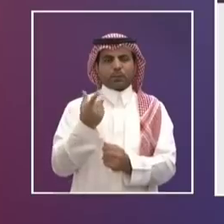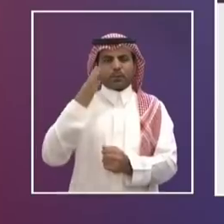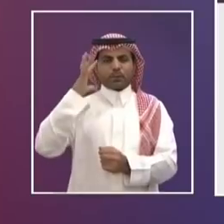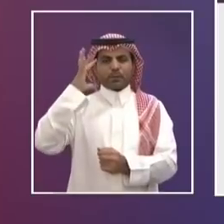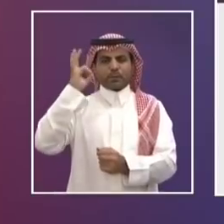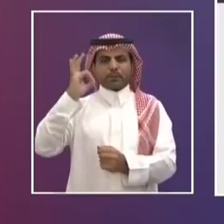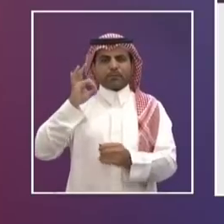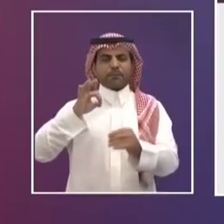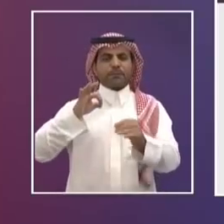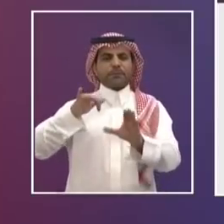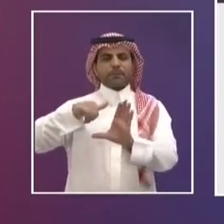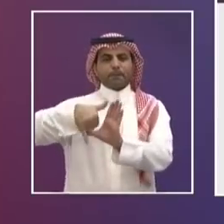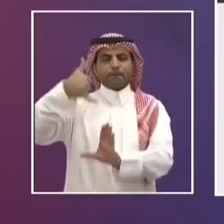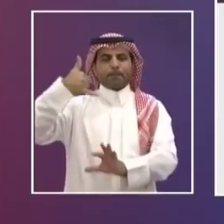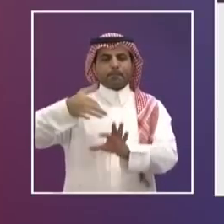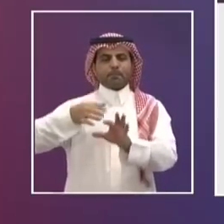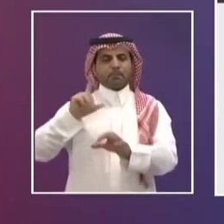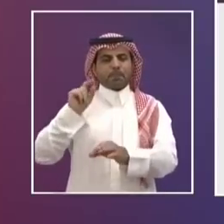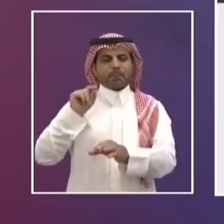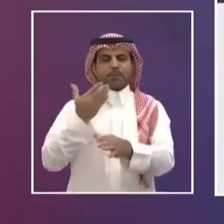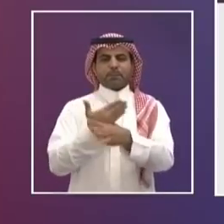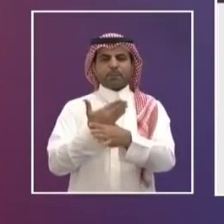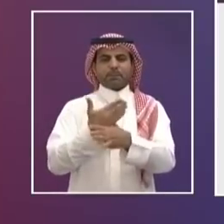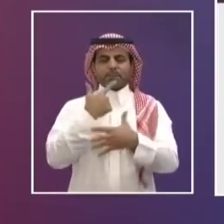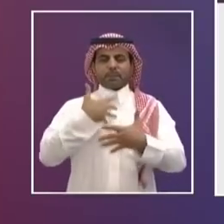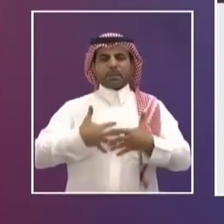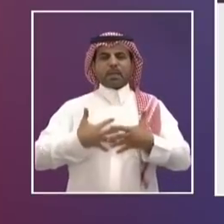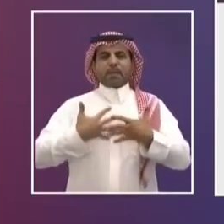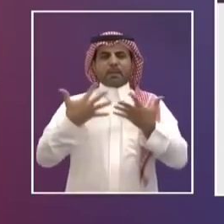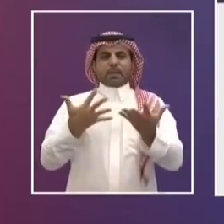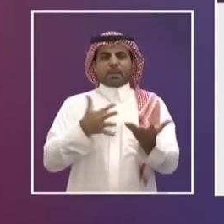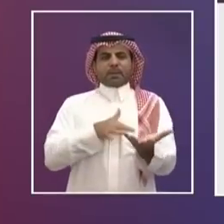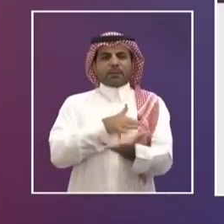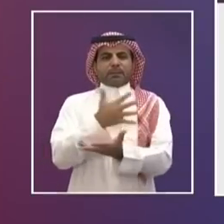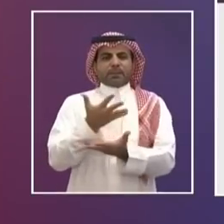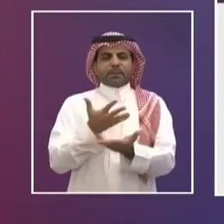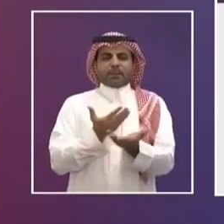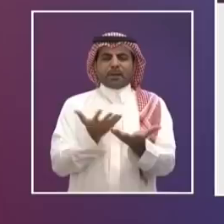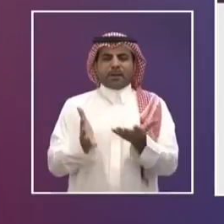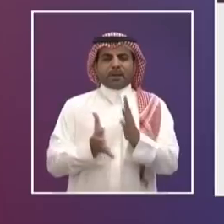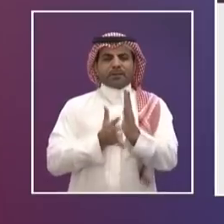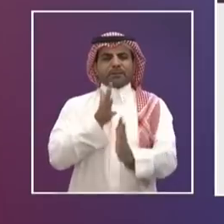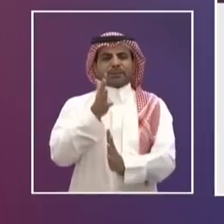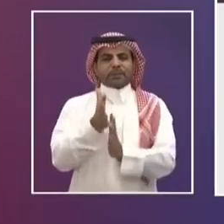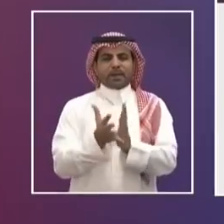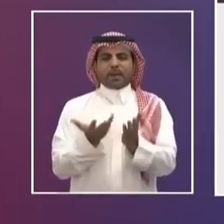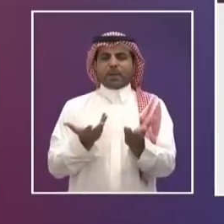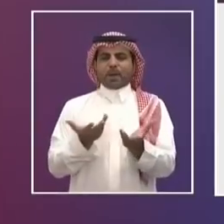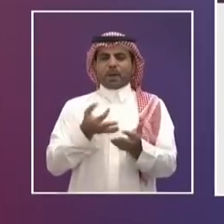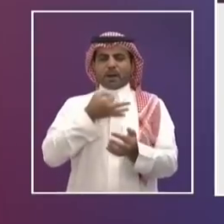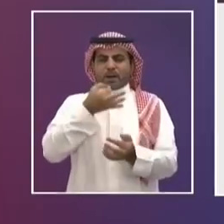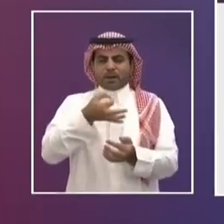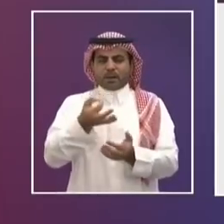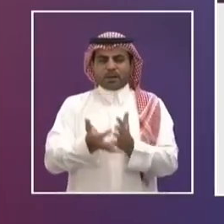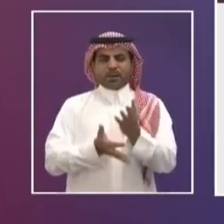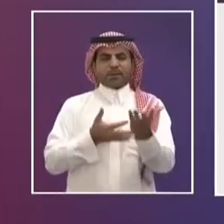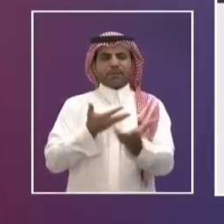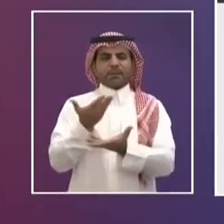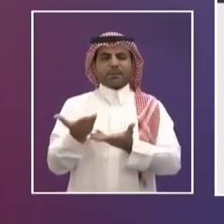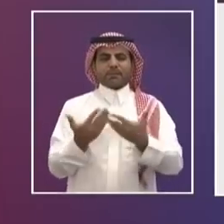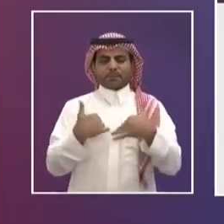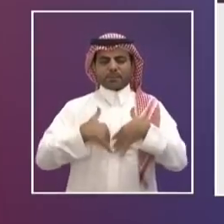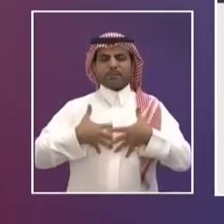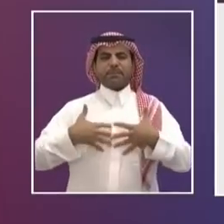أو لديه هذه المهارة، وهي التعبير عن المشاعر. لم نعتاد على أن نعبر أو نشارك الآخرين